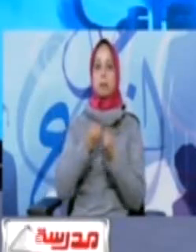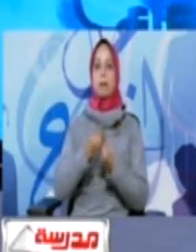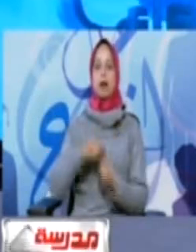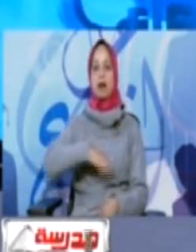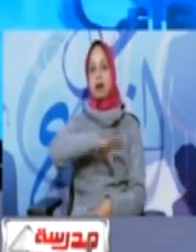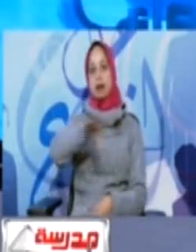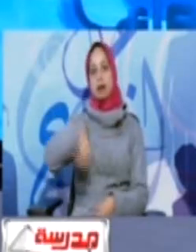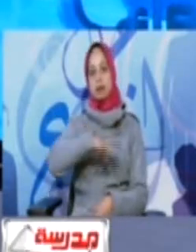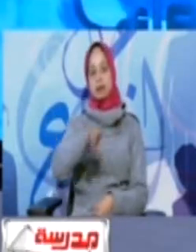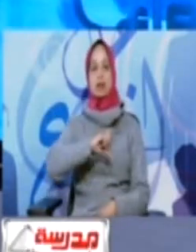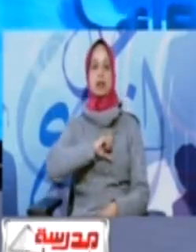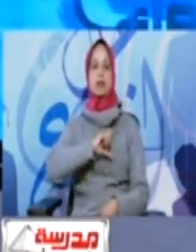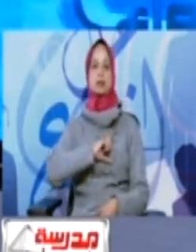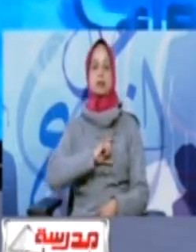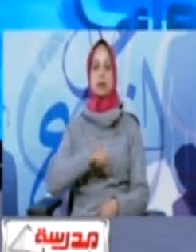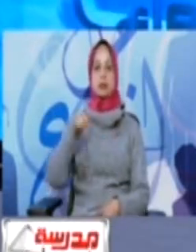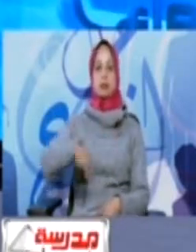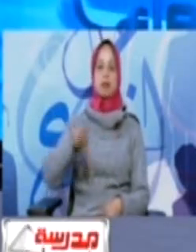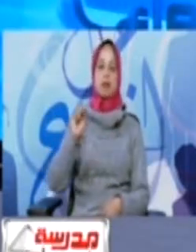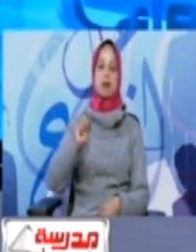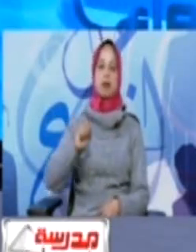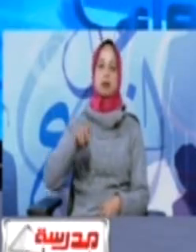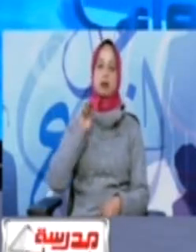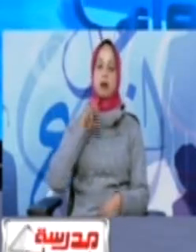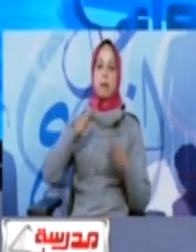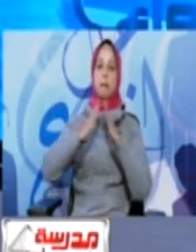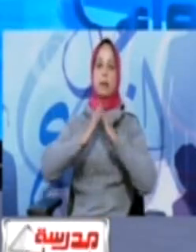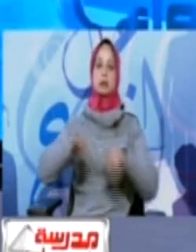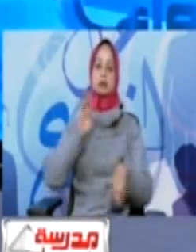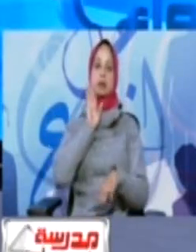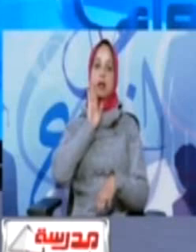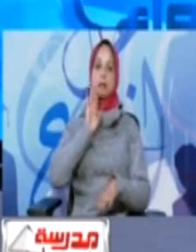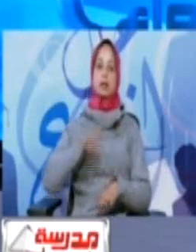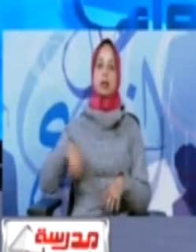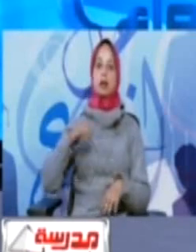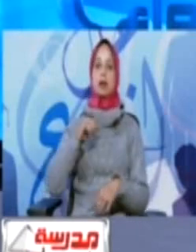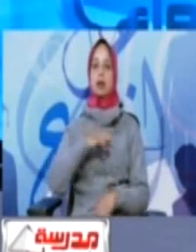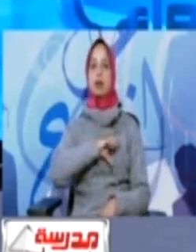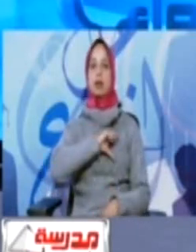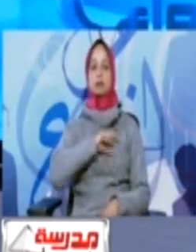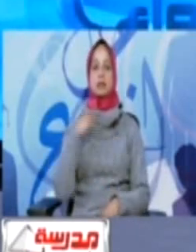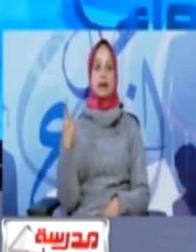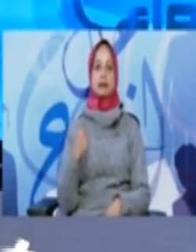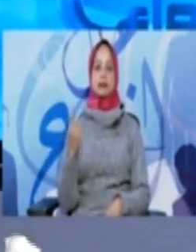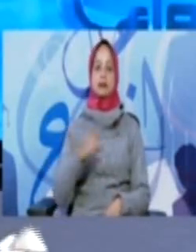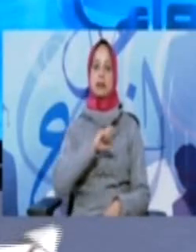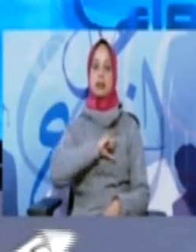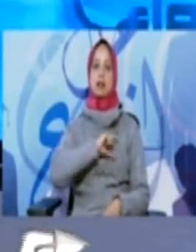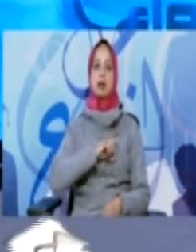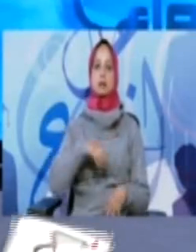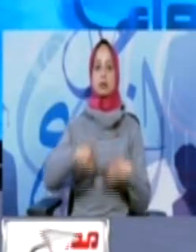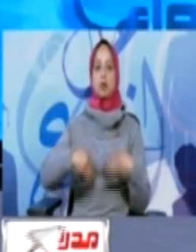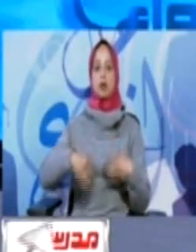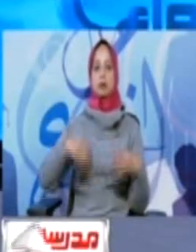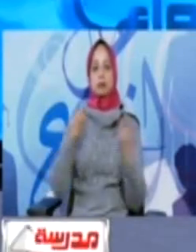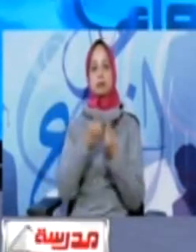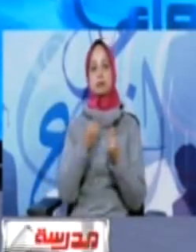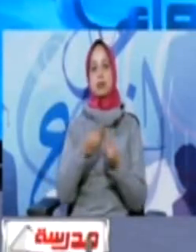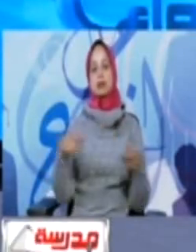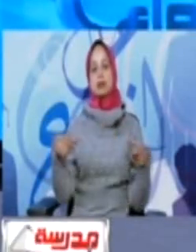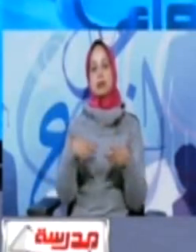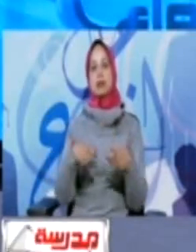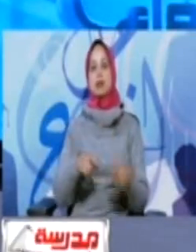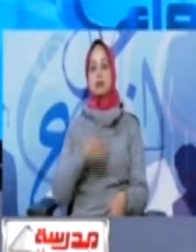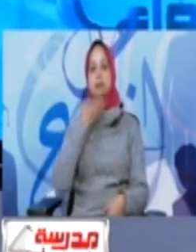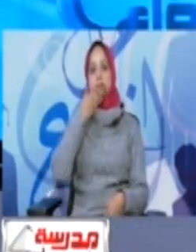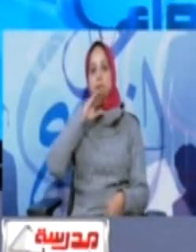في قناة مصر التعليمية الخدمة المزدوجة للطلاب العاديين وطلاب ذوي الاحتياجات الخاصة. نقدر نقول إن قناة مصر التعليمية الحمد